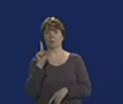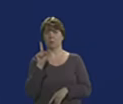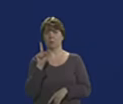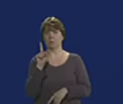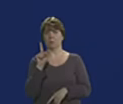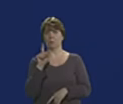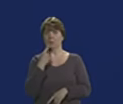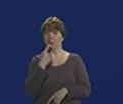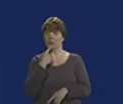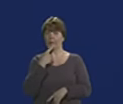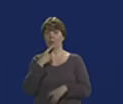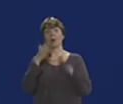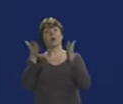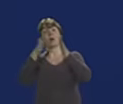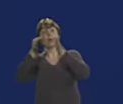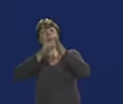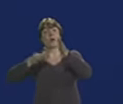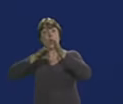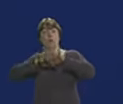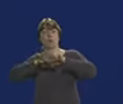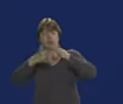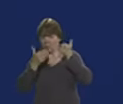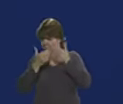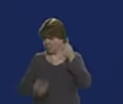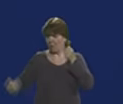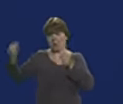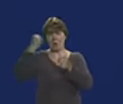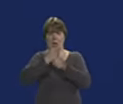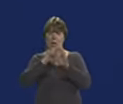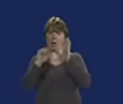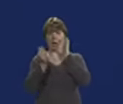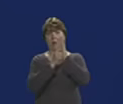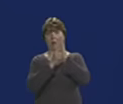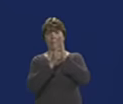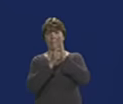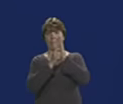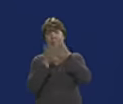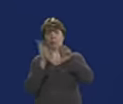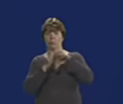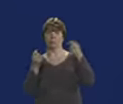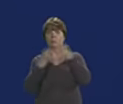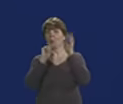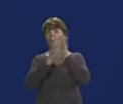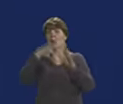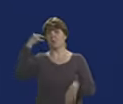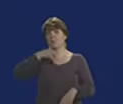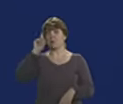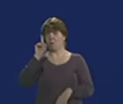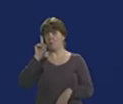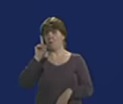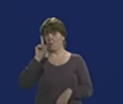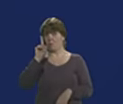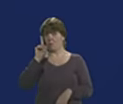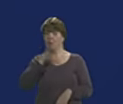Pensez que les deux tiers des réacteurs nucléaires ont été mis en service à l'époque des deux septennats de François Mitterrand, que ceux